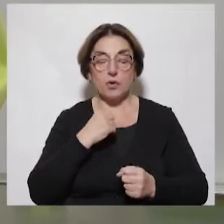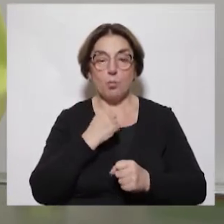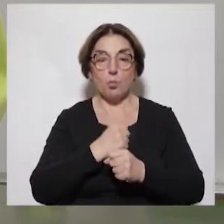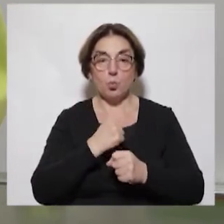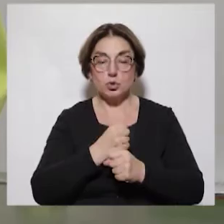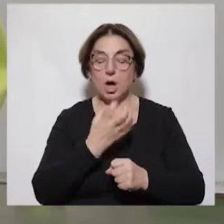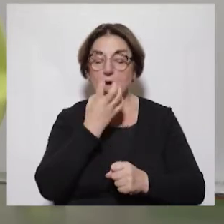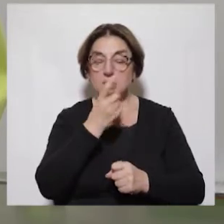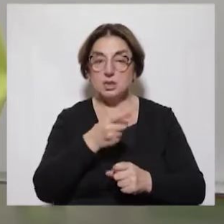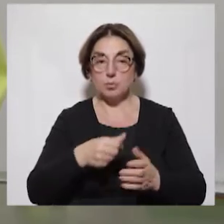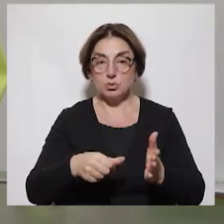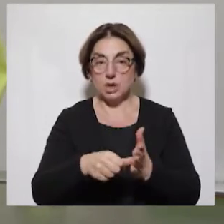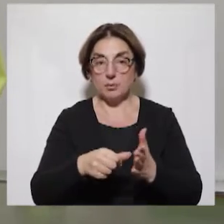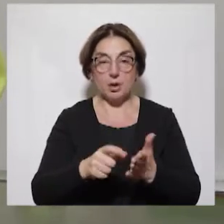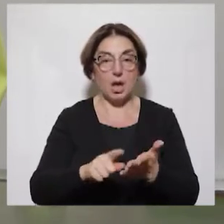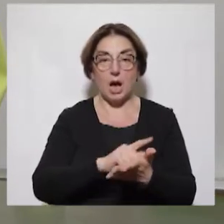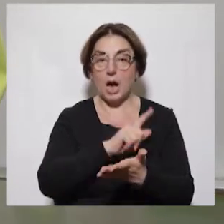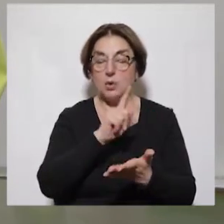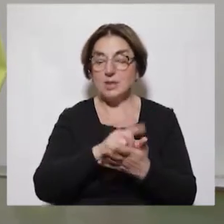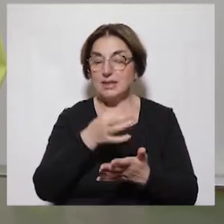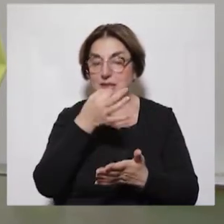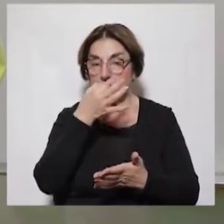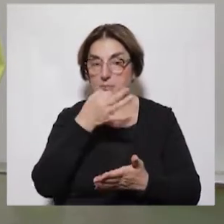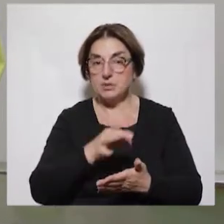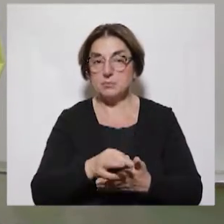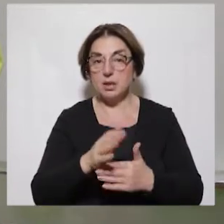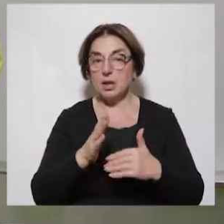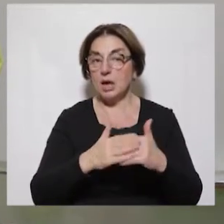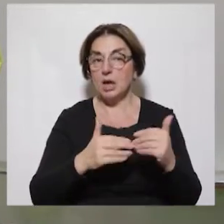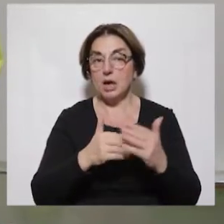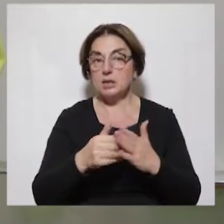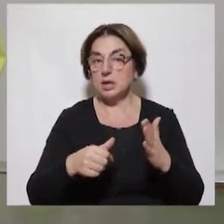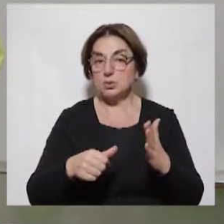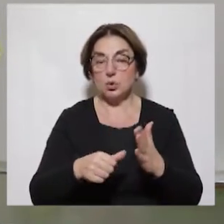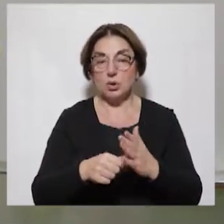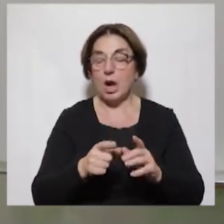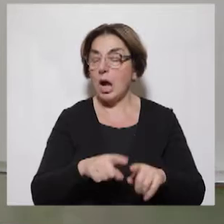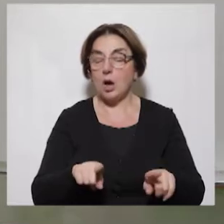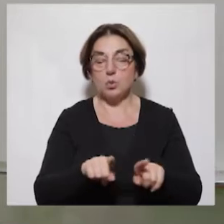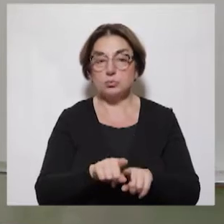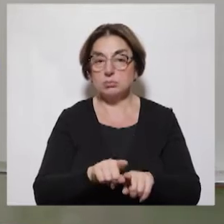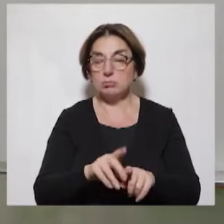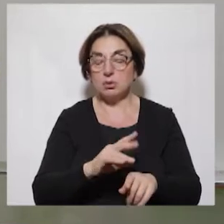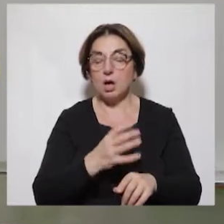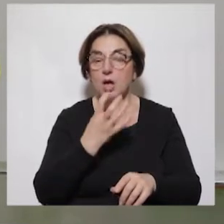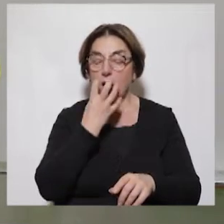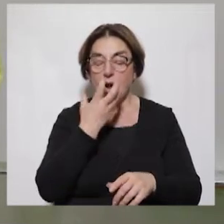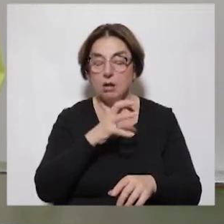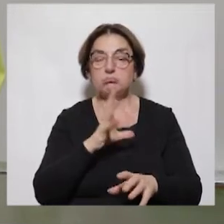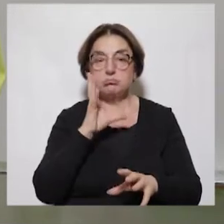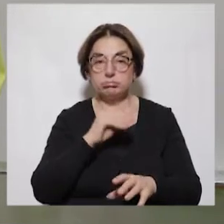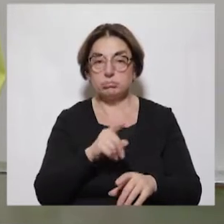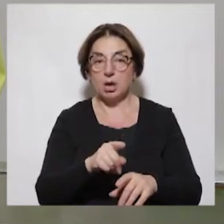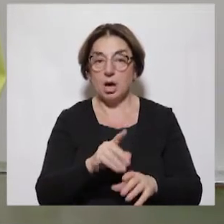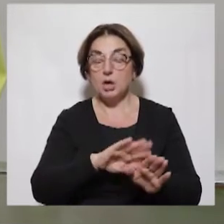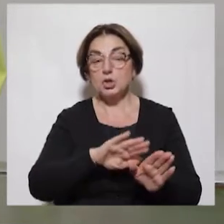ჩარევით ექსპერიმენტში, აუცილებელია ნებისმიერი ხელსაწყო იყოს თერმომდგრადი. თუმცა ამ შემთხვევაში